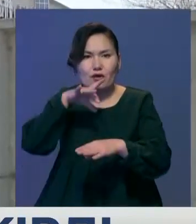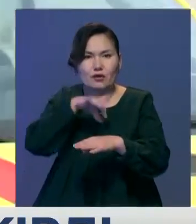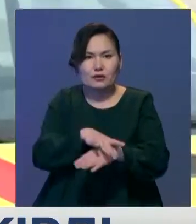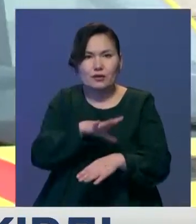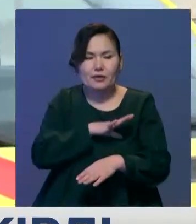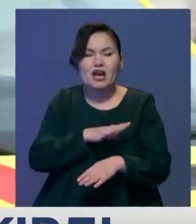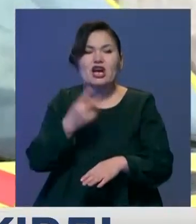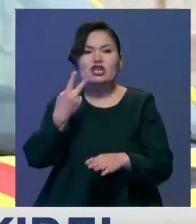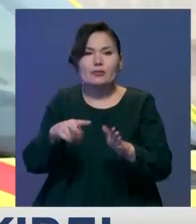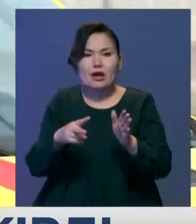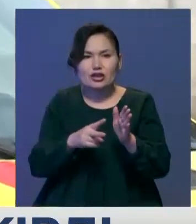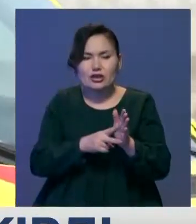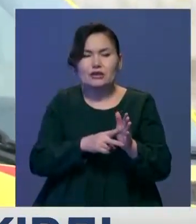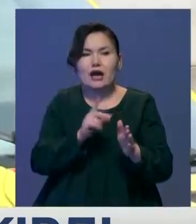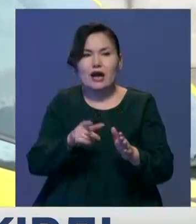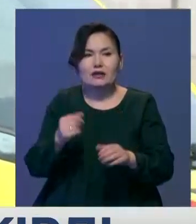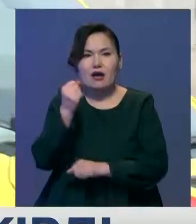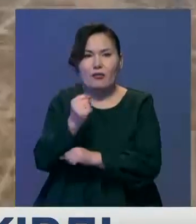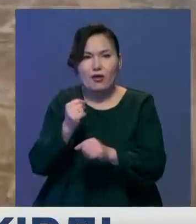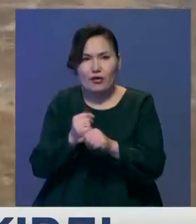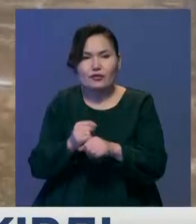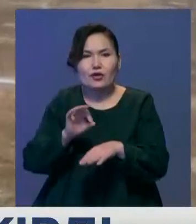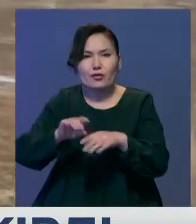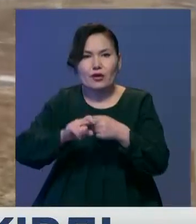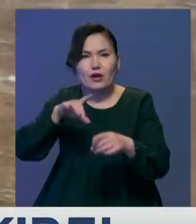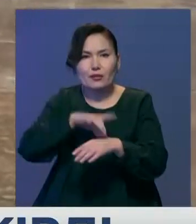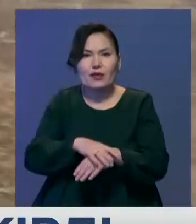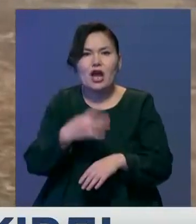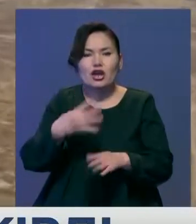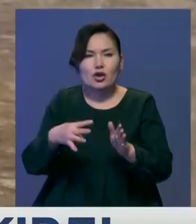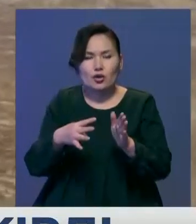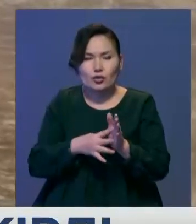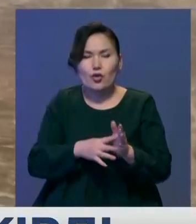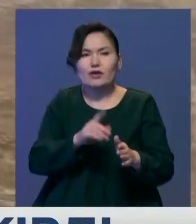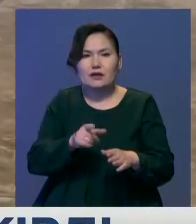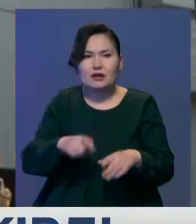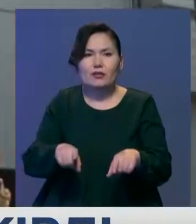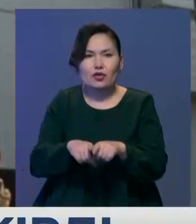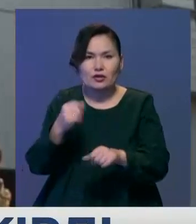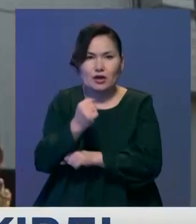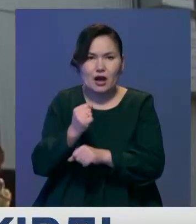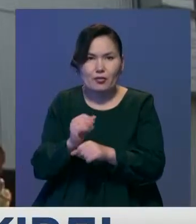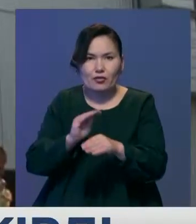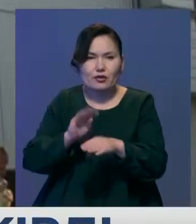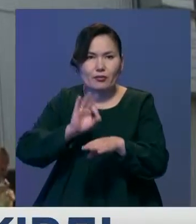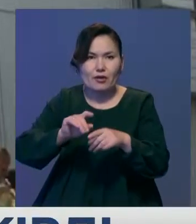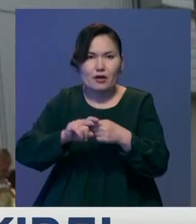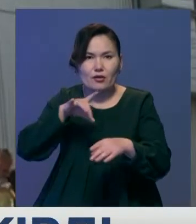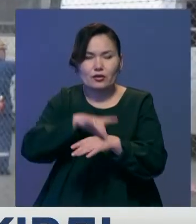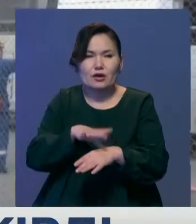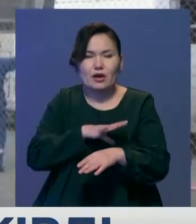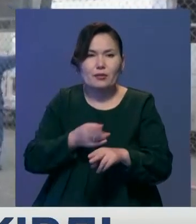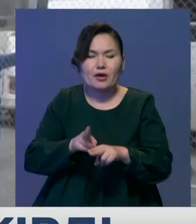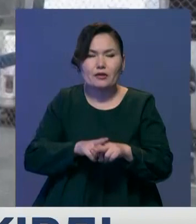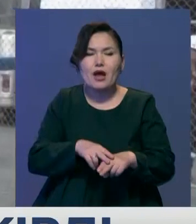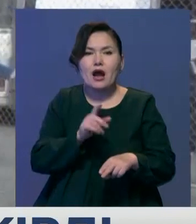белгілі болған. Оның 27-сі Мұнайлы шаһардан анықталса, 59 науқас теңіз кенішінде тіркелді. Қалғаны аудандағы тұрғындар